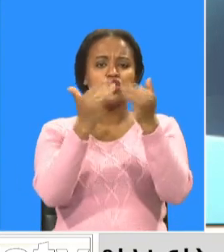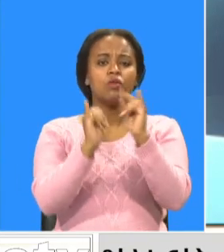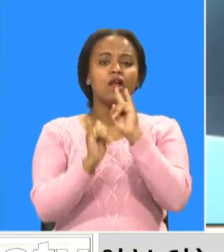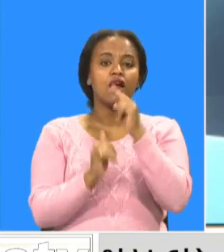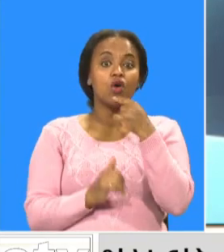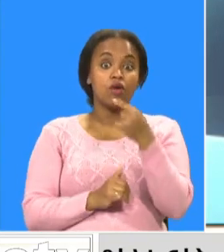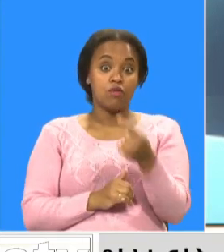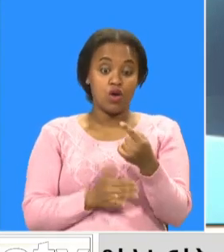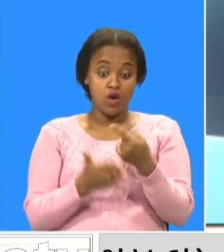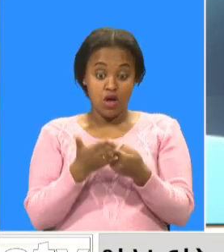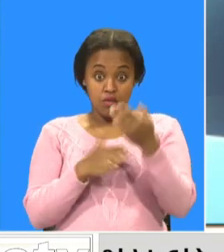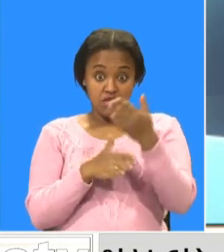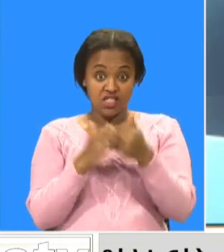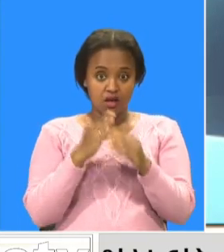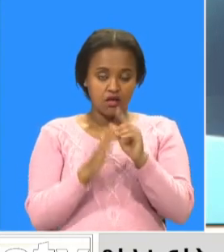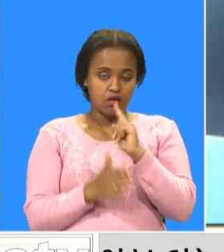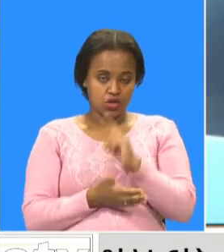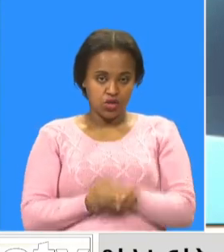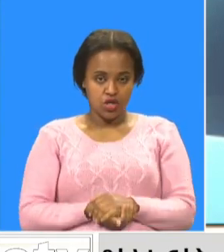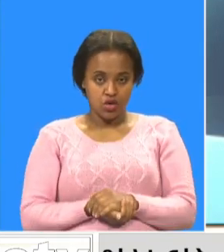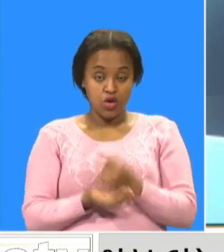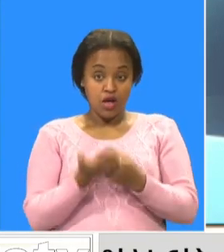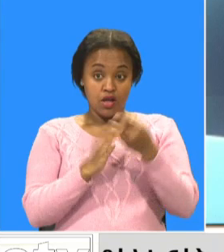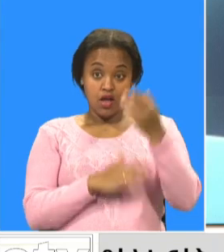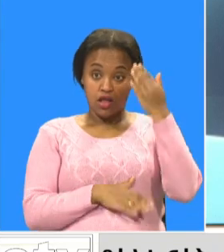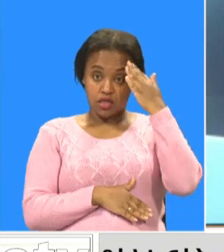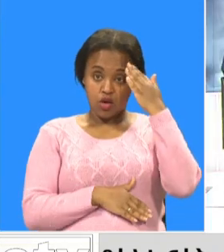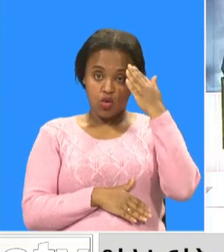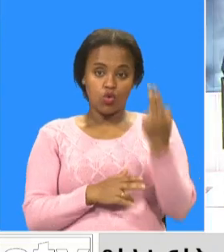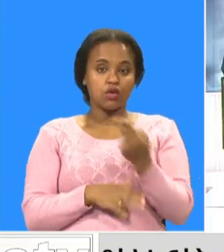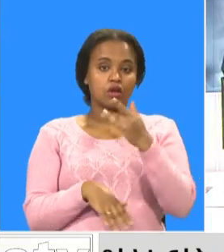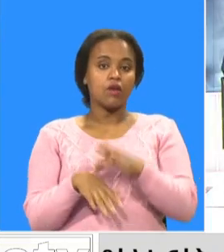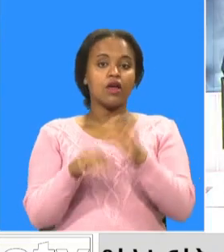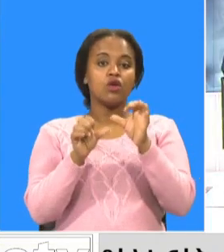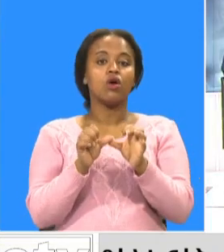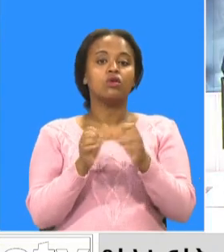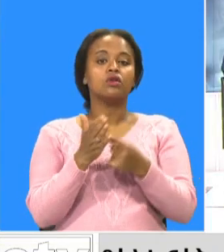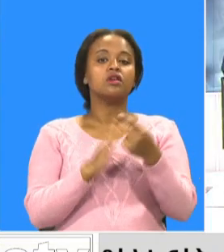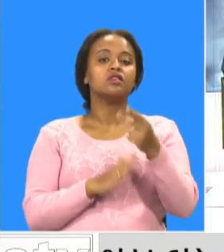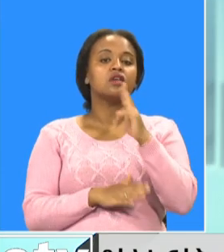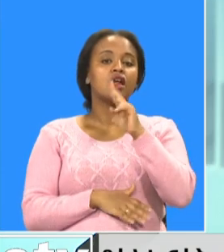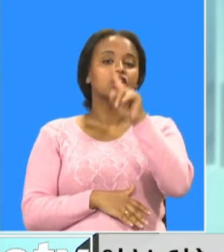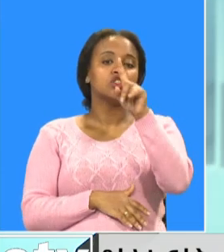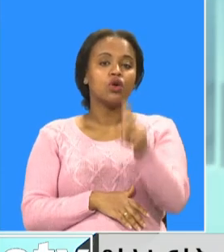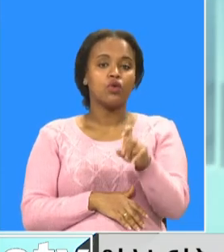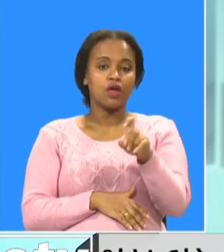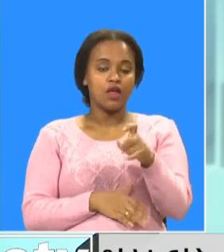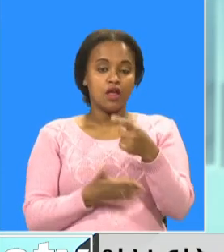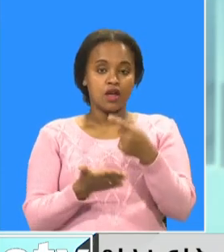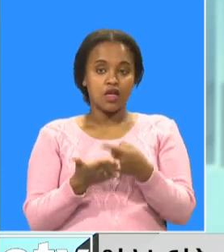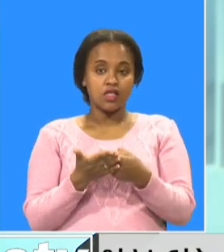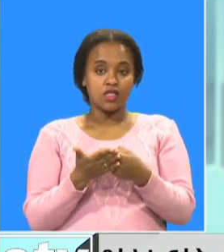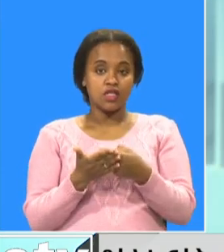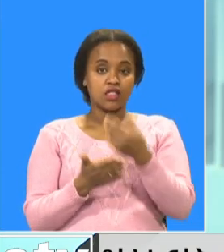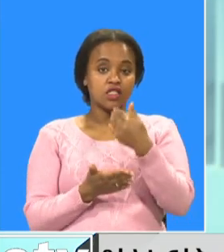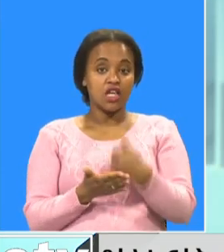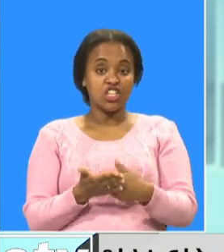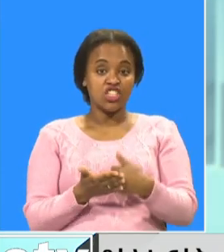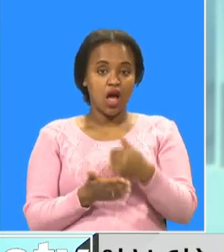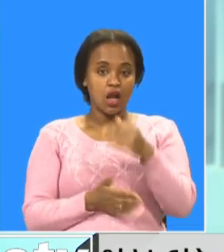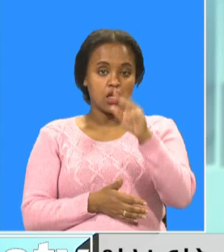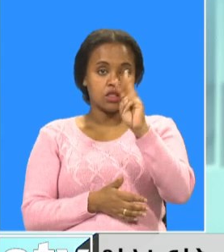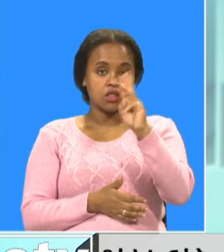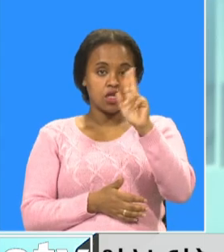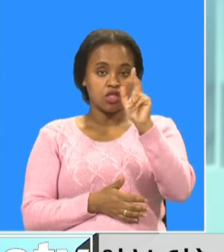ነው። በዛ ደረጃ ግን እሱ ታውቆ አሁን ጥቅም ላይ ይዋሉ ያሉት እንደዛ ናቸው ወይ? አሁን እነዚህ ሰርጂካል ማስኮቹም አንዳንዶቹ በጣም ስስ